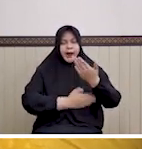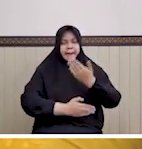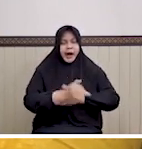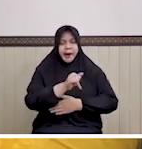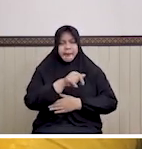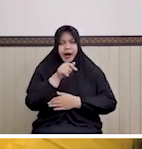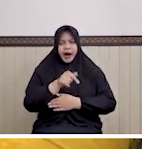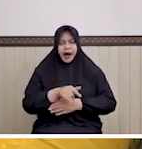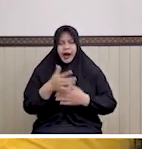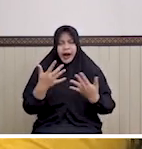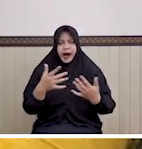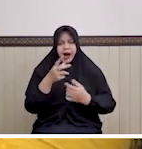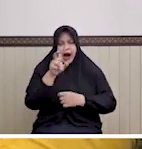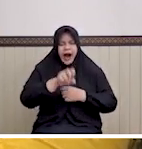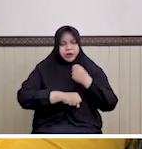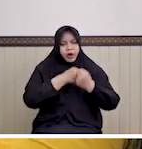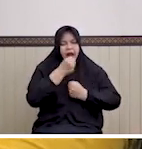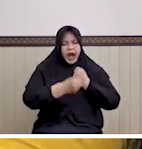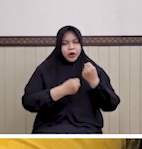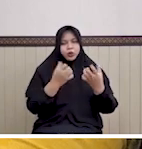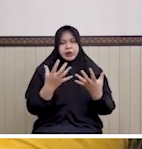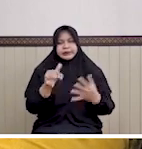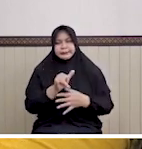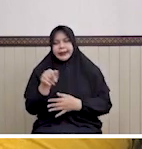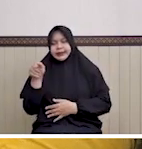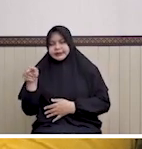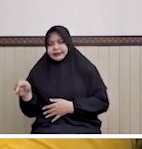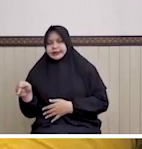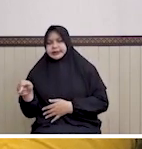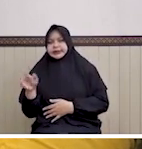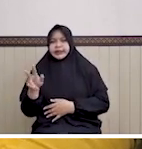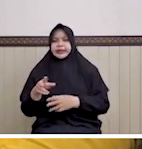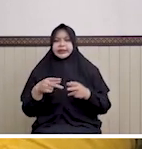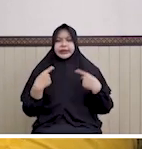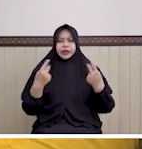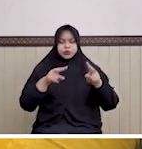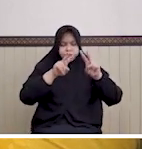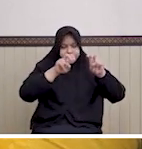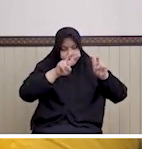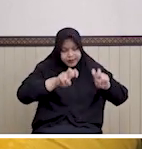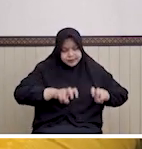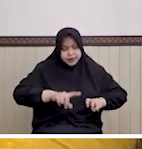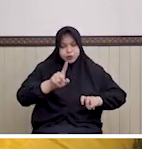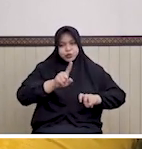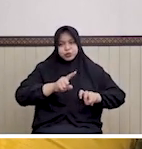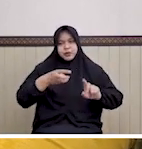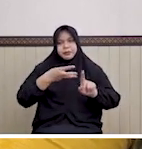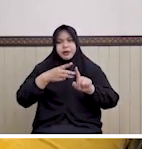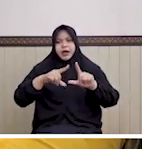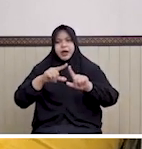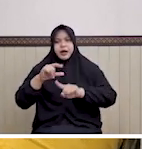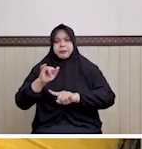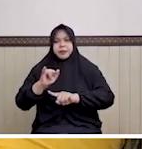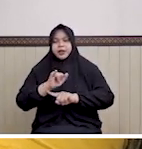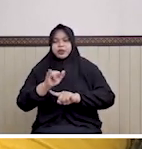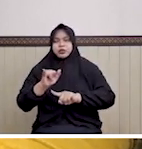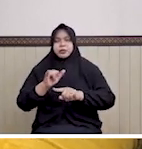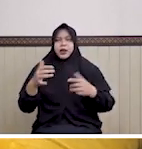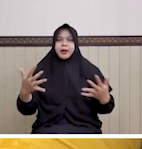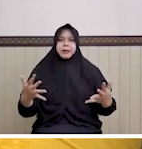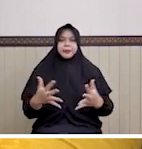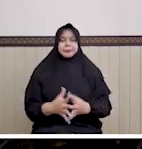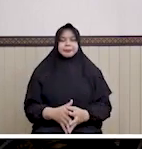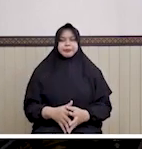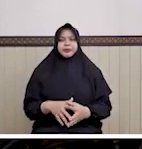ini hal yang harus dilakukan adalah seperti ini jadi dia akan menganalisa ni nanti BAB yang terjadi apa itu